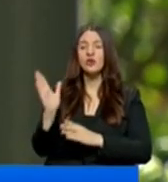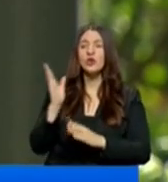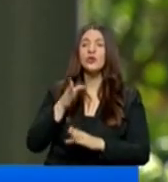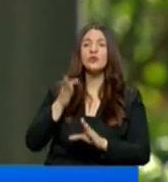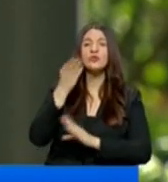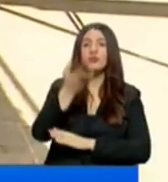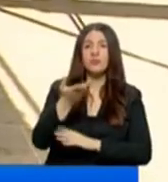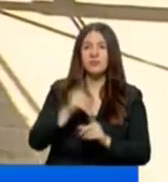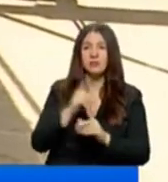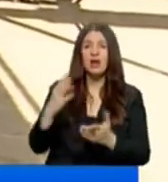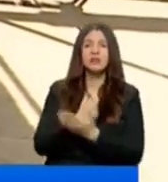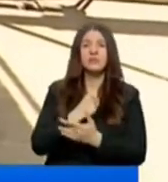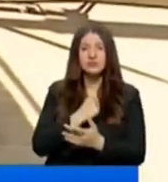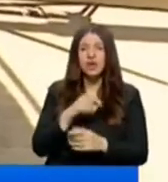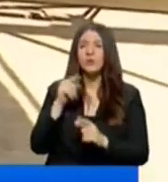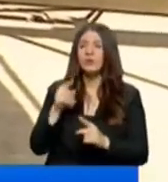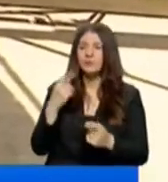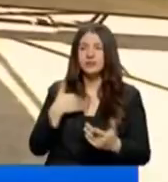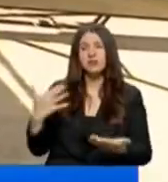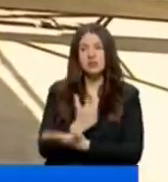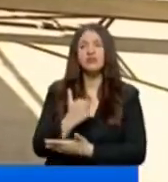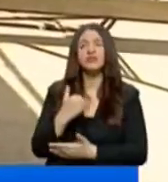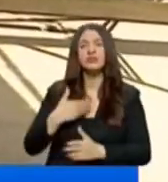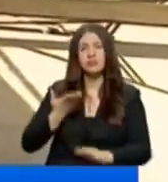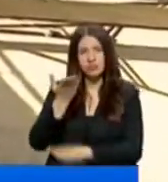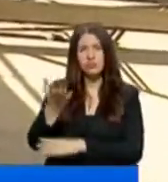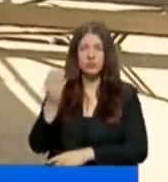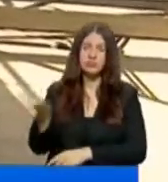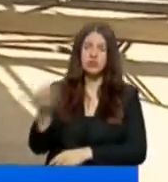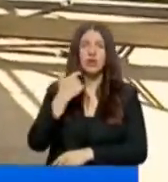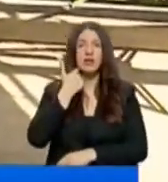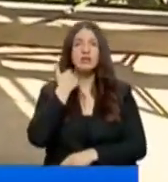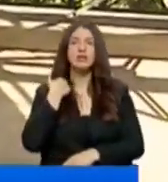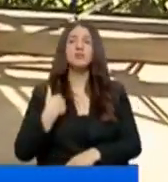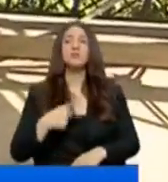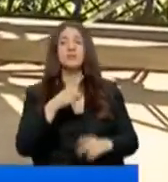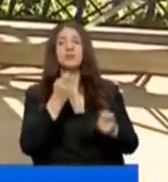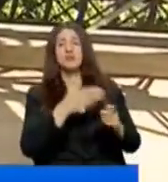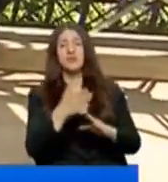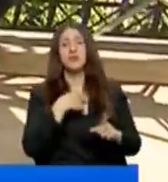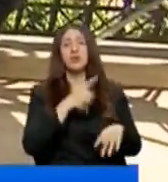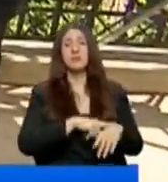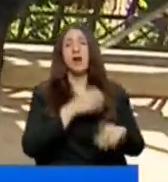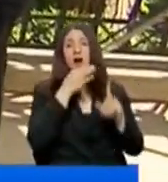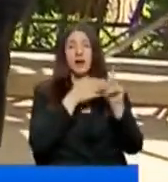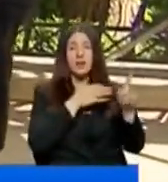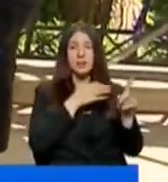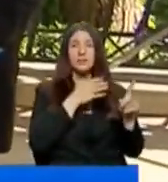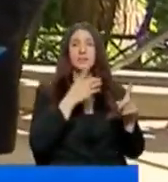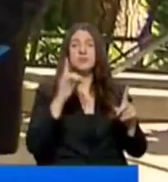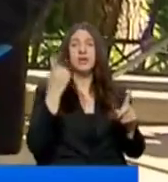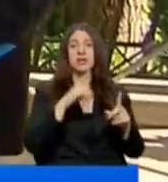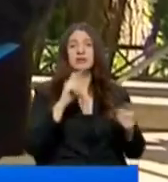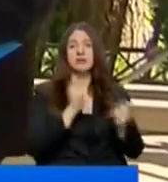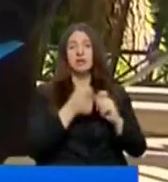o mahkemelere ve kazanmıştır. Burada da biz kazanacağız. Götürürlerse. Zaten efendim şimdi bu işin bir tarafı da ben o zaman Ankara'daydım. Şimdi